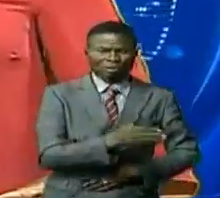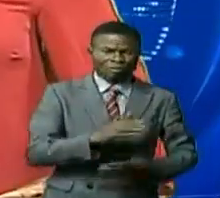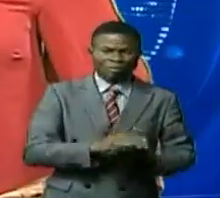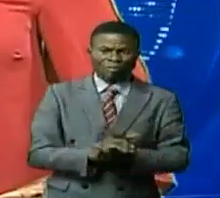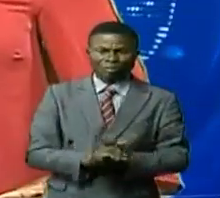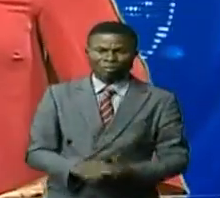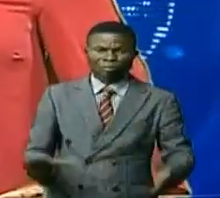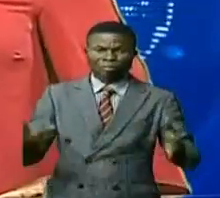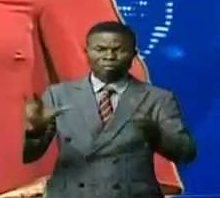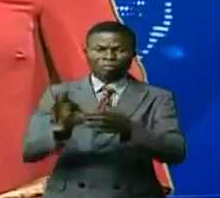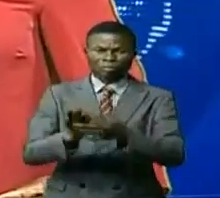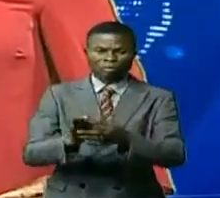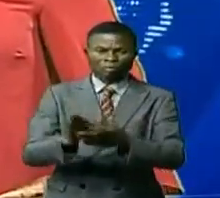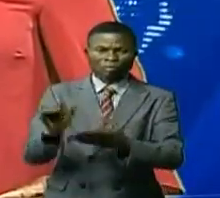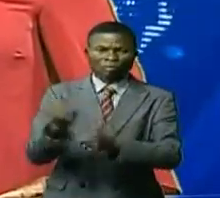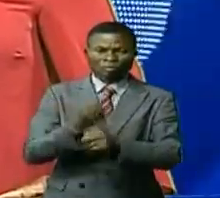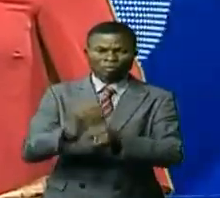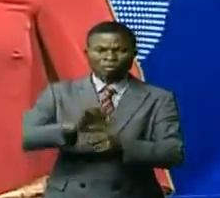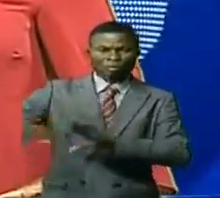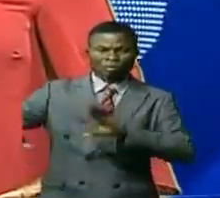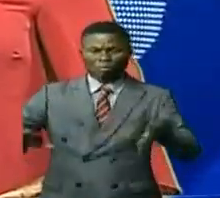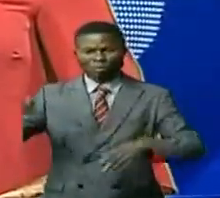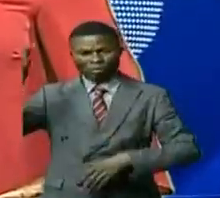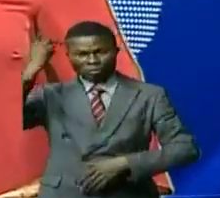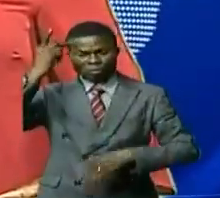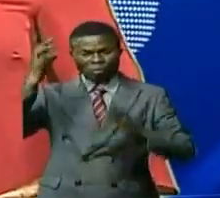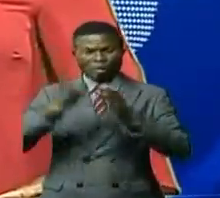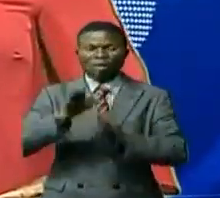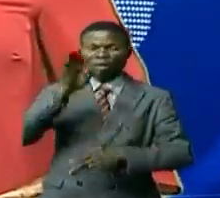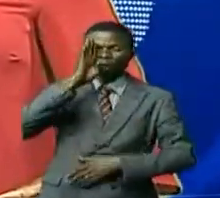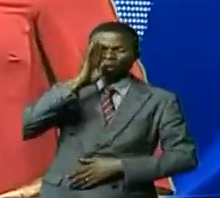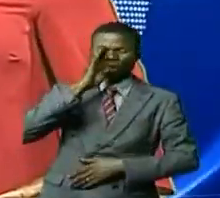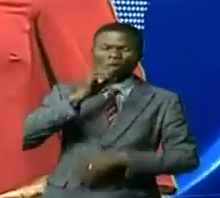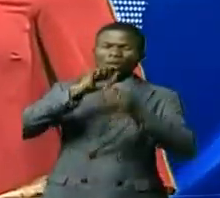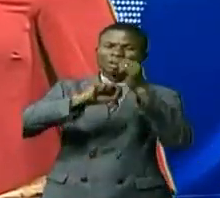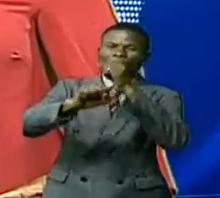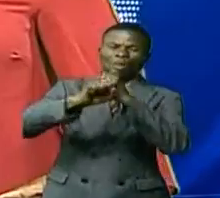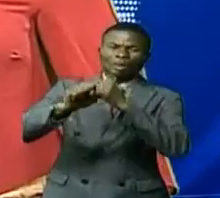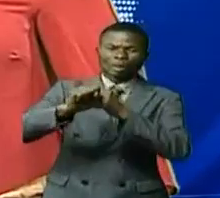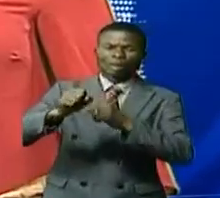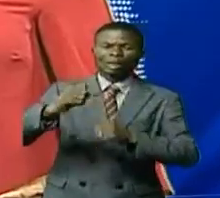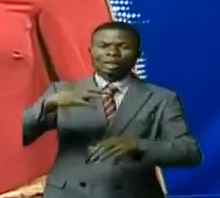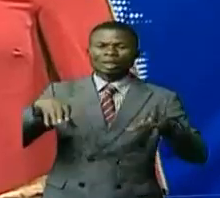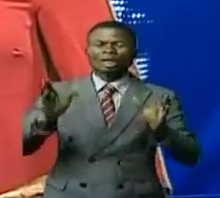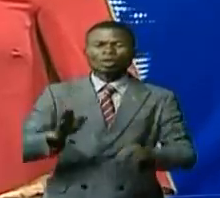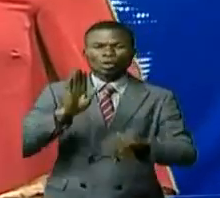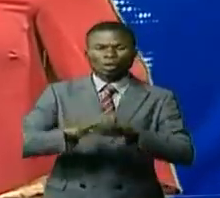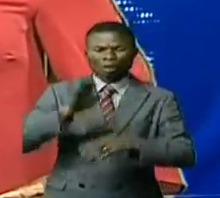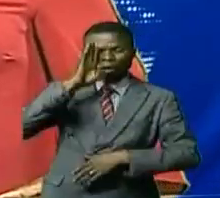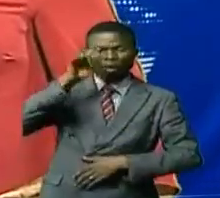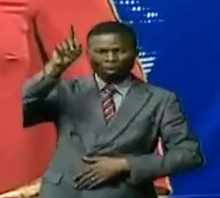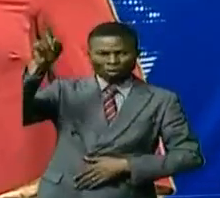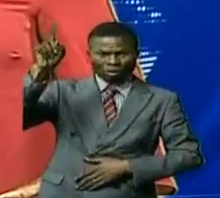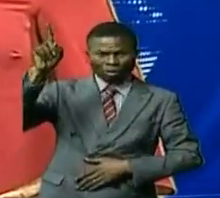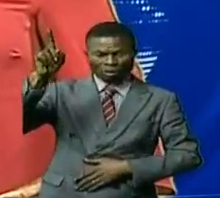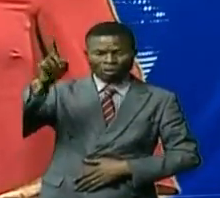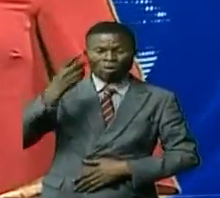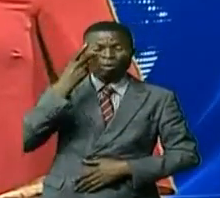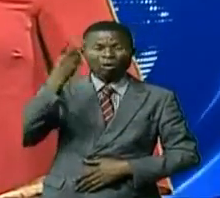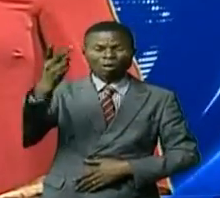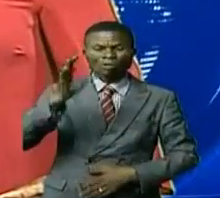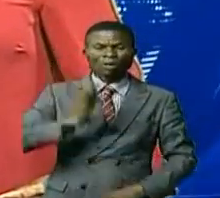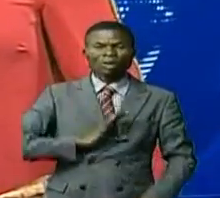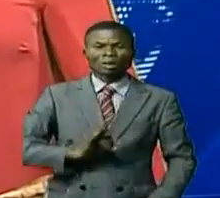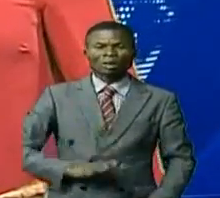L'accord de coopération décentralisée entre Kinshasa et Bruxelles et la sensibilisation de la diaspora congolaise de Belgique sur la vision du chef de